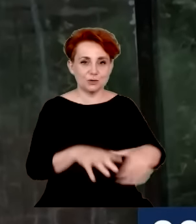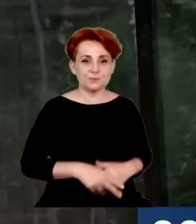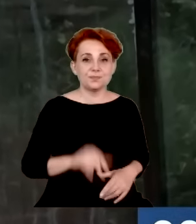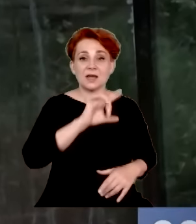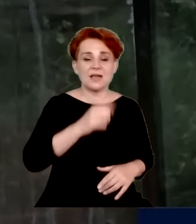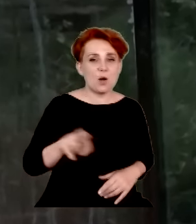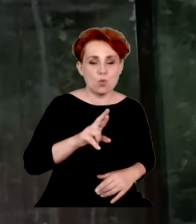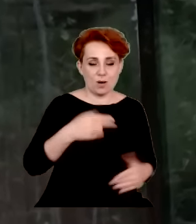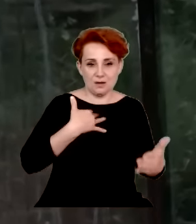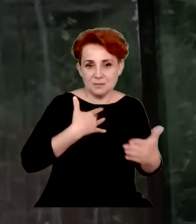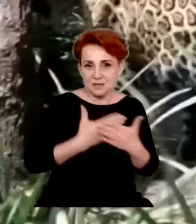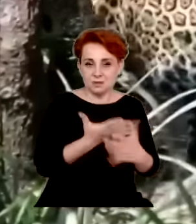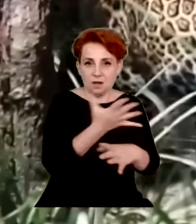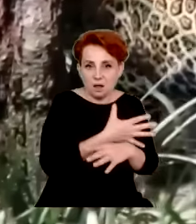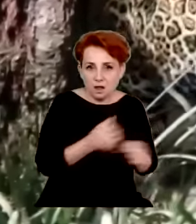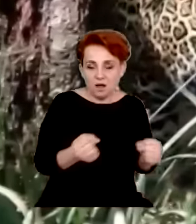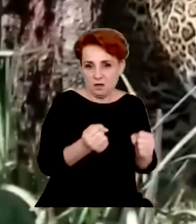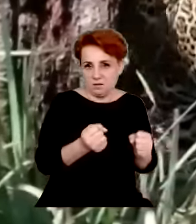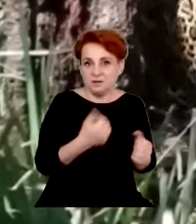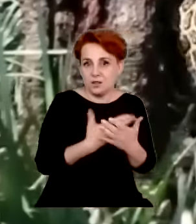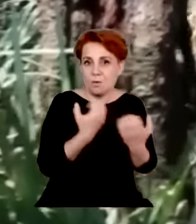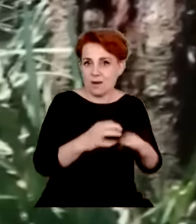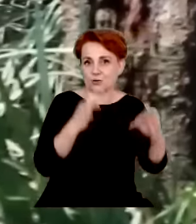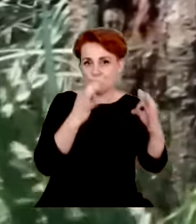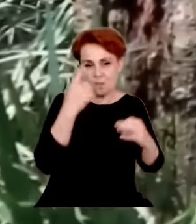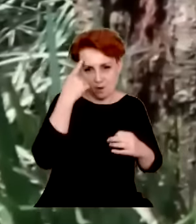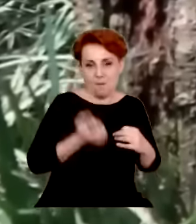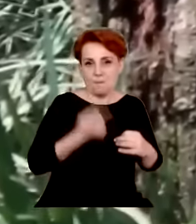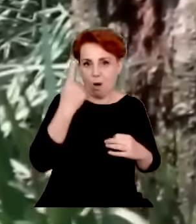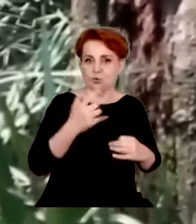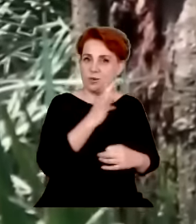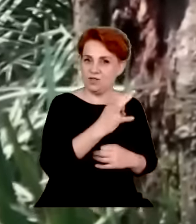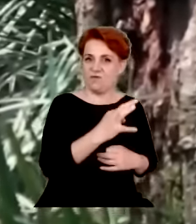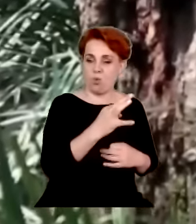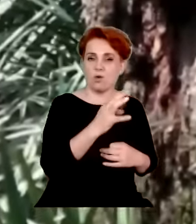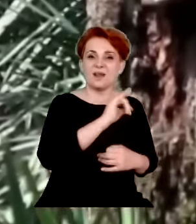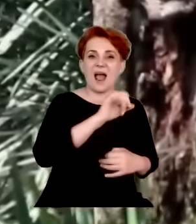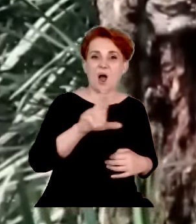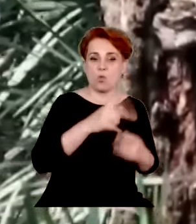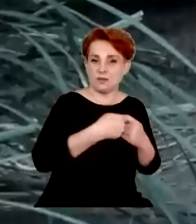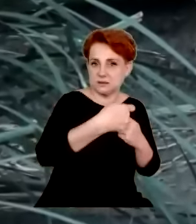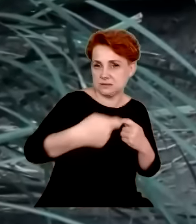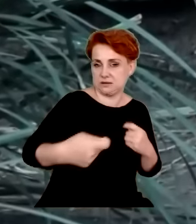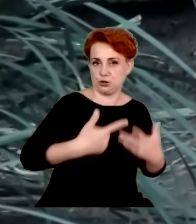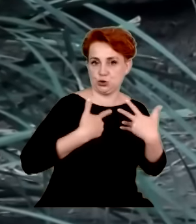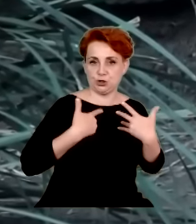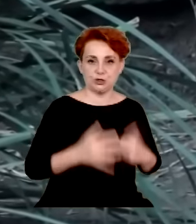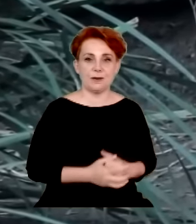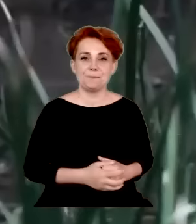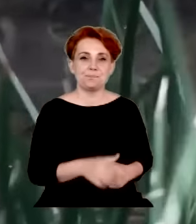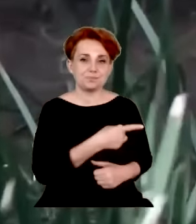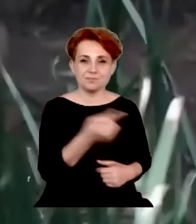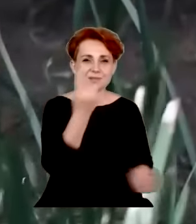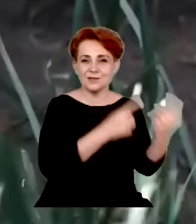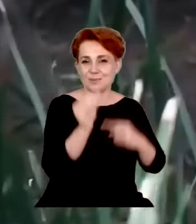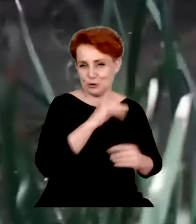świetny pomysł, by pomóc przedłużyć gatunek. Mądrego to dobrze posłuchać. Te jaguary o przedłużeniu gatunku na razie raczej nie myślą, ale spokojnie, dajmy im